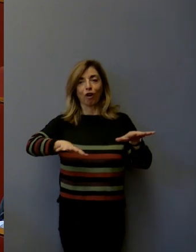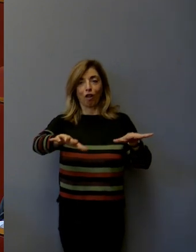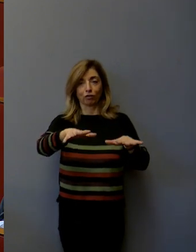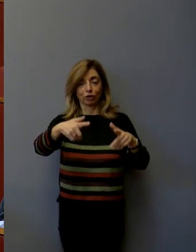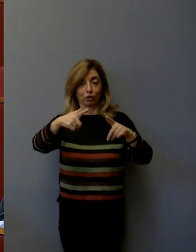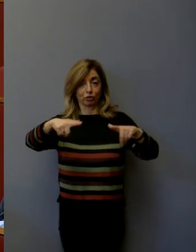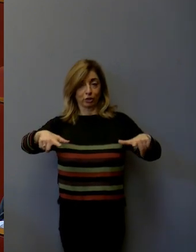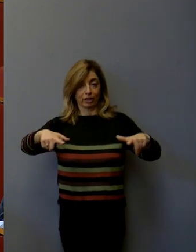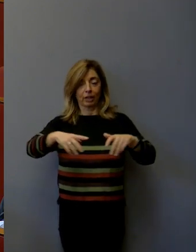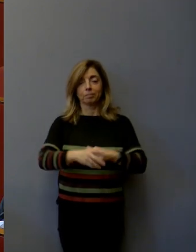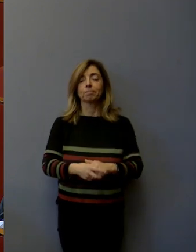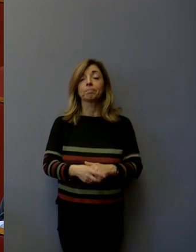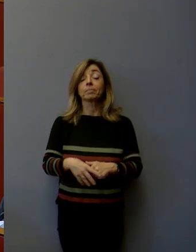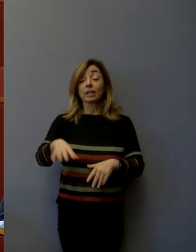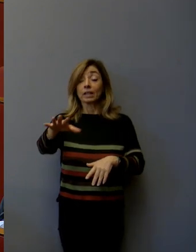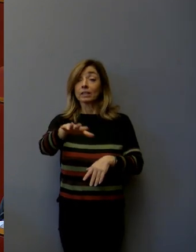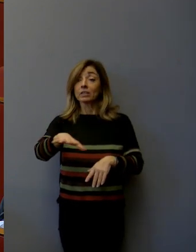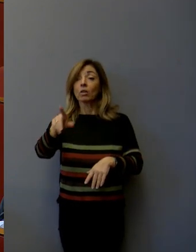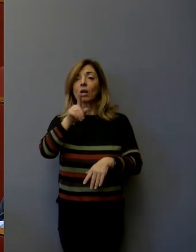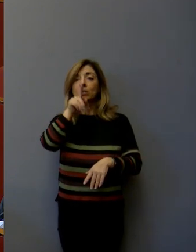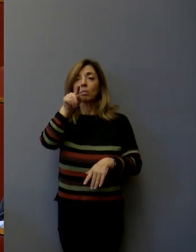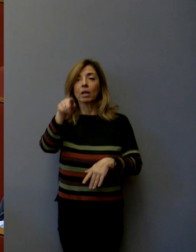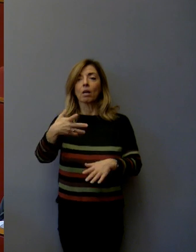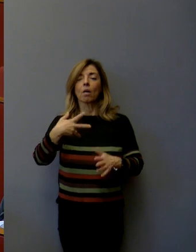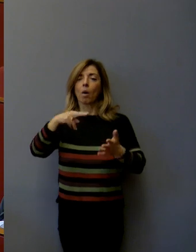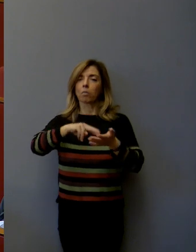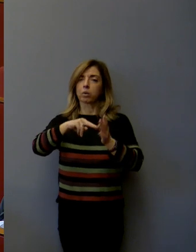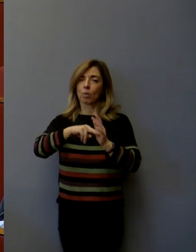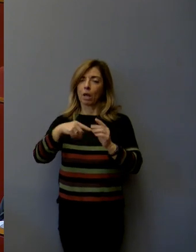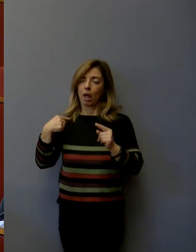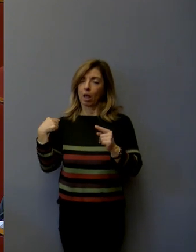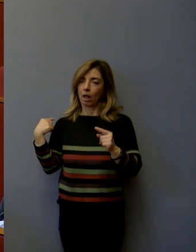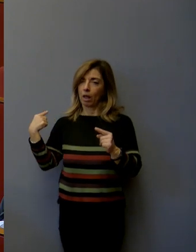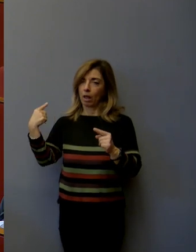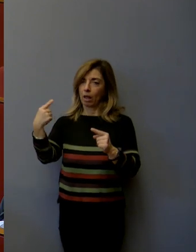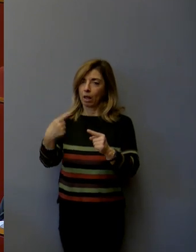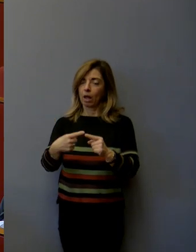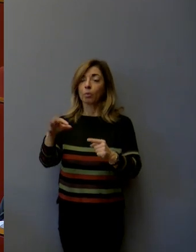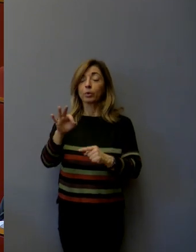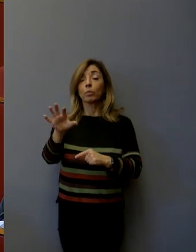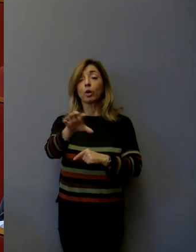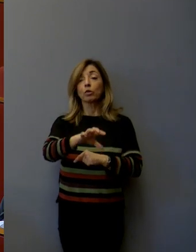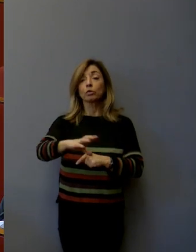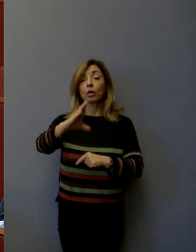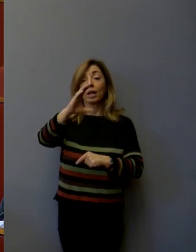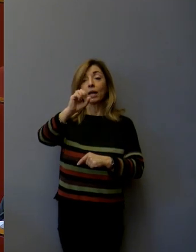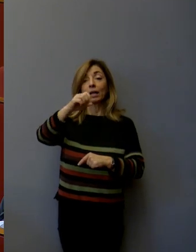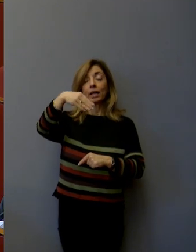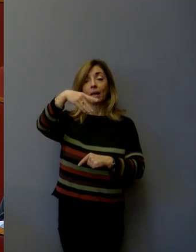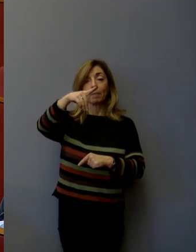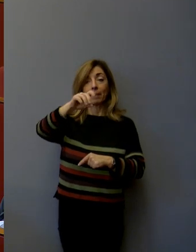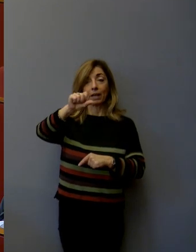ha un problema da lunga data nelle zone che riguardano Campasso e Piazza Montano